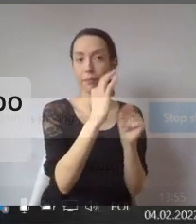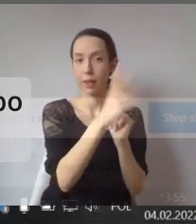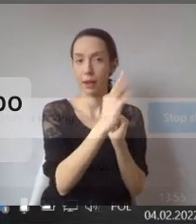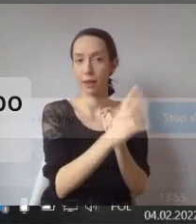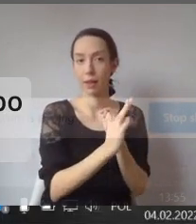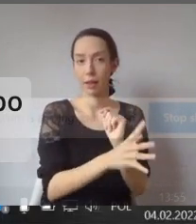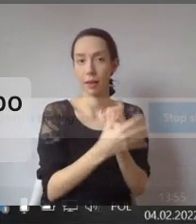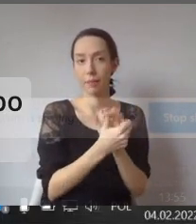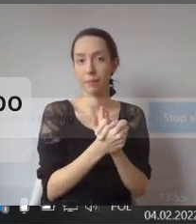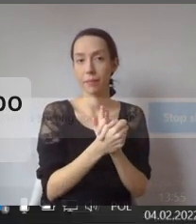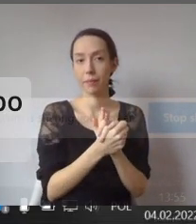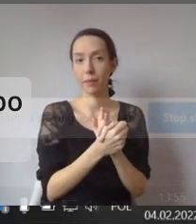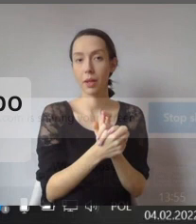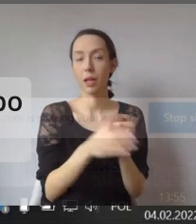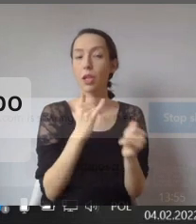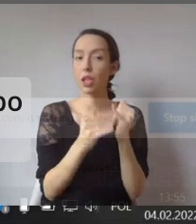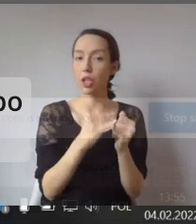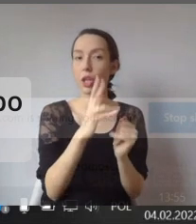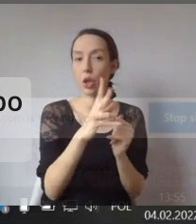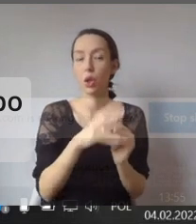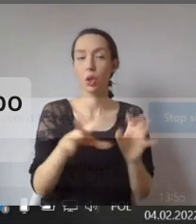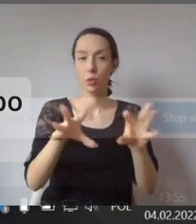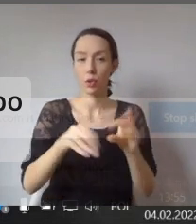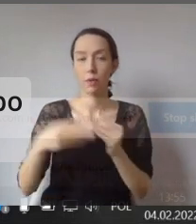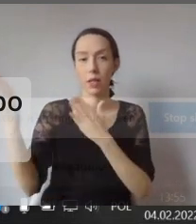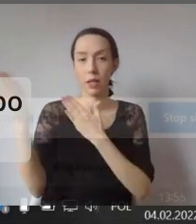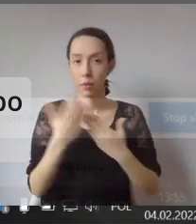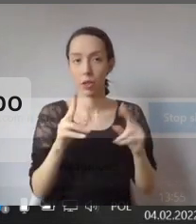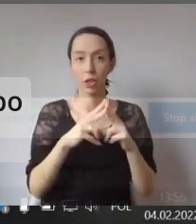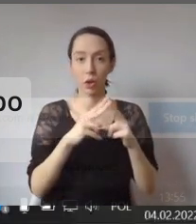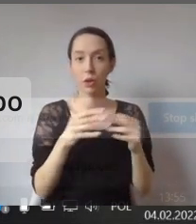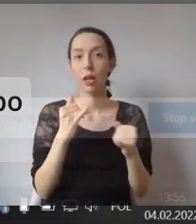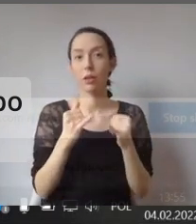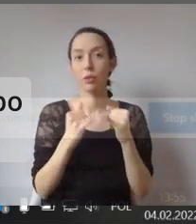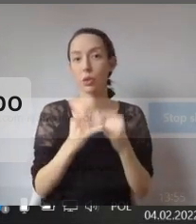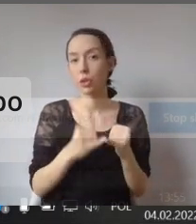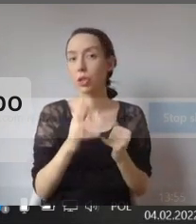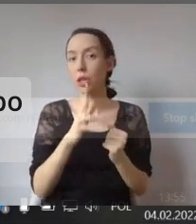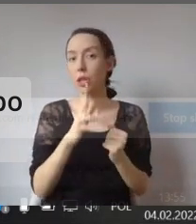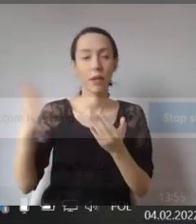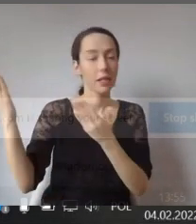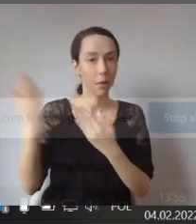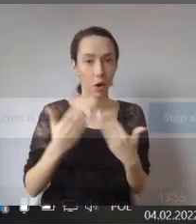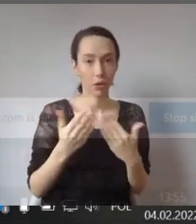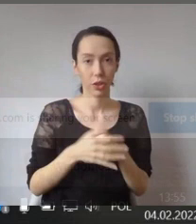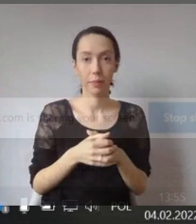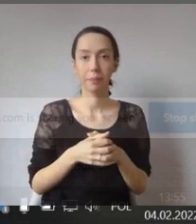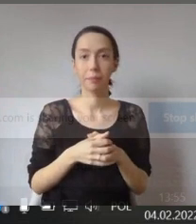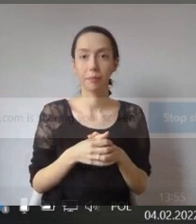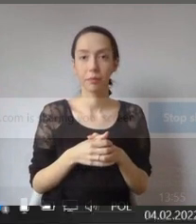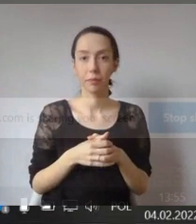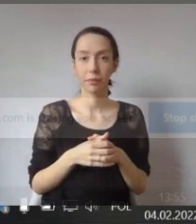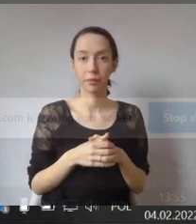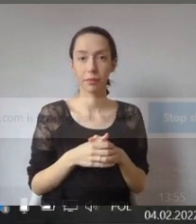ktoś przyjmie Wasze zaproszenie do kontaktów albo jeżeli ktoś Was zaprosi, to automatycznie